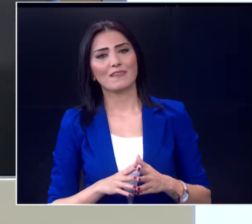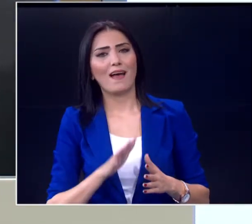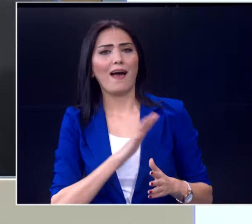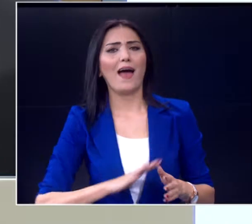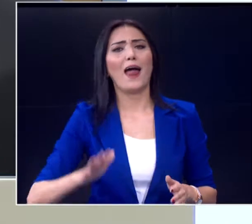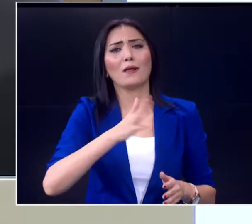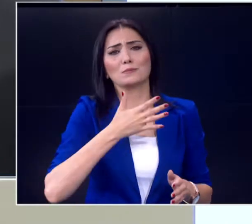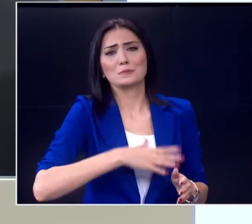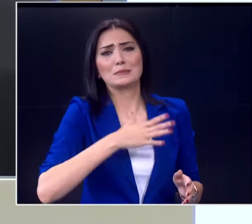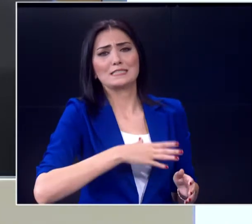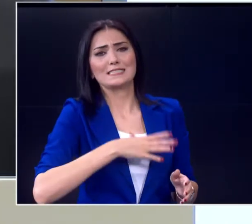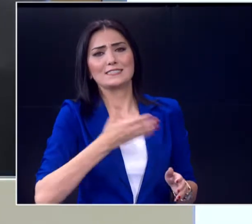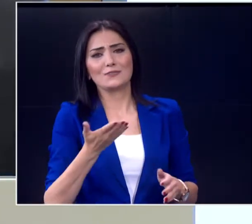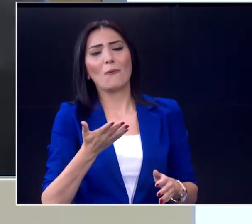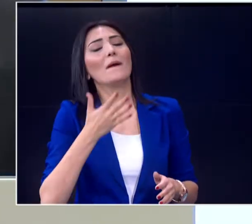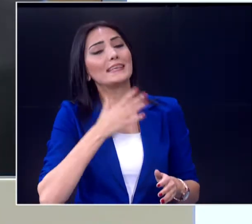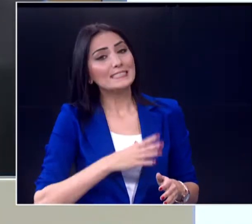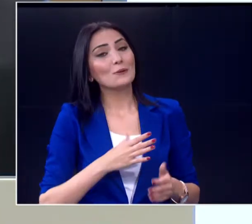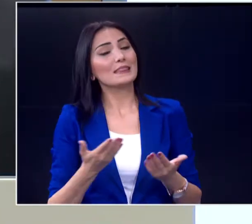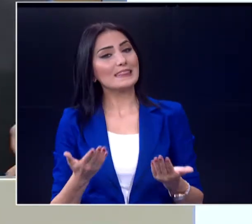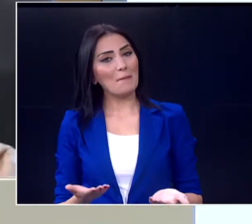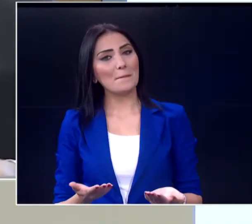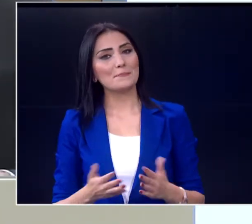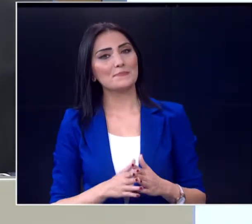Herkes istiyor. Ya istiyor da tamam,